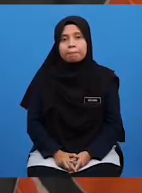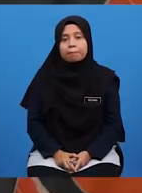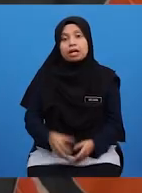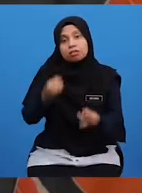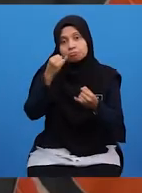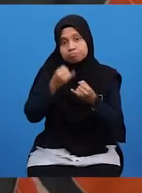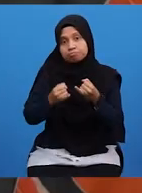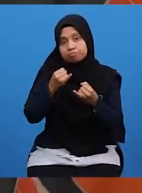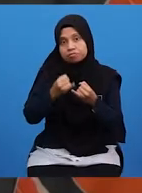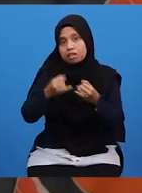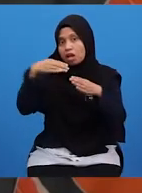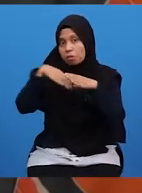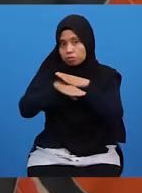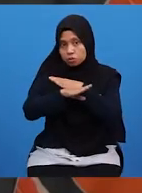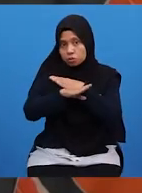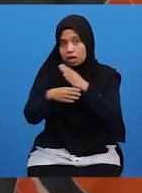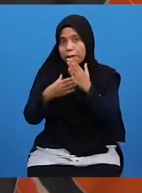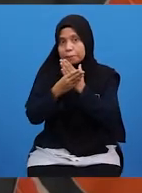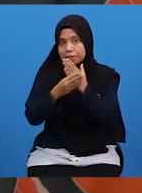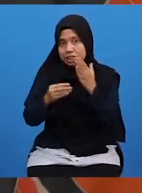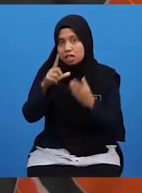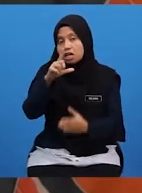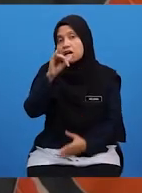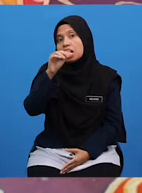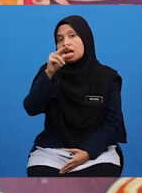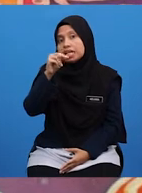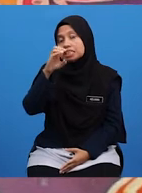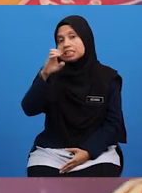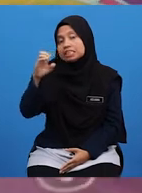dan akhir sekali masukkan minyak linsik.